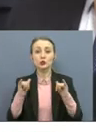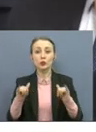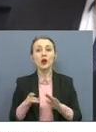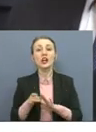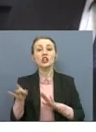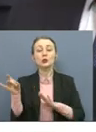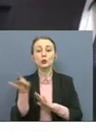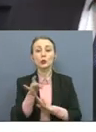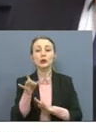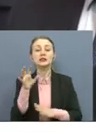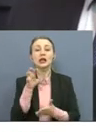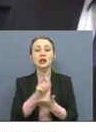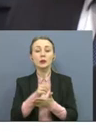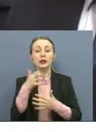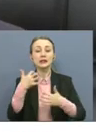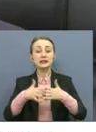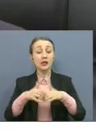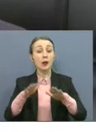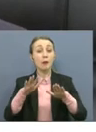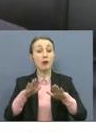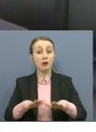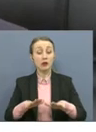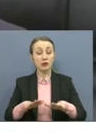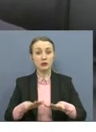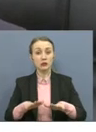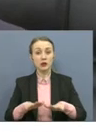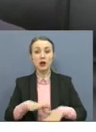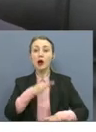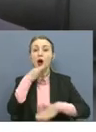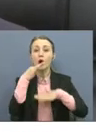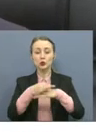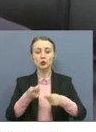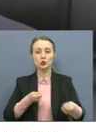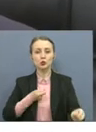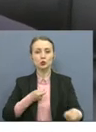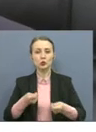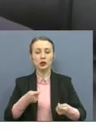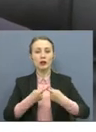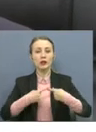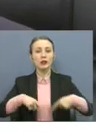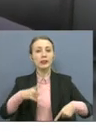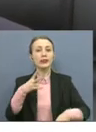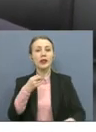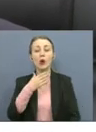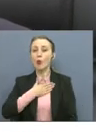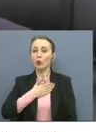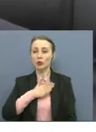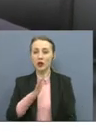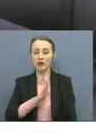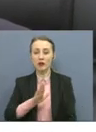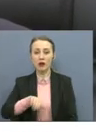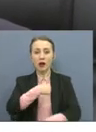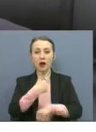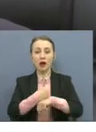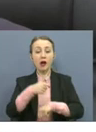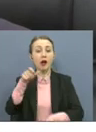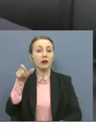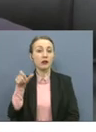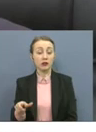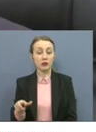отырмыз. Және бюджеттің шығыс бөлігінде тиісті қаржыны игеру мәселесі бойынша проблема бар. Көкшетау қаласы бұл бағытта 1 миллиардтан